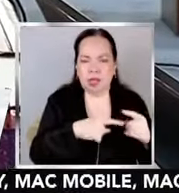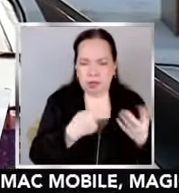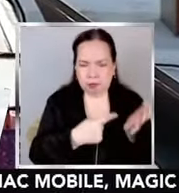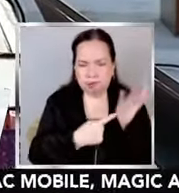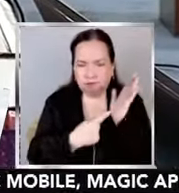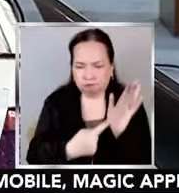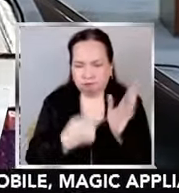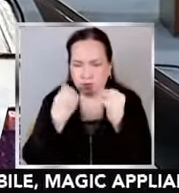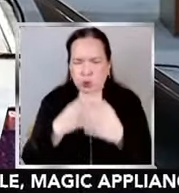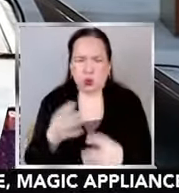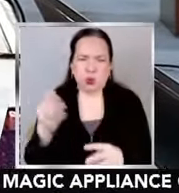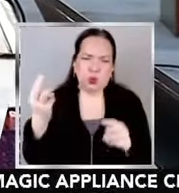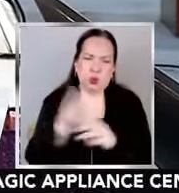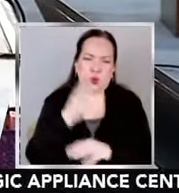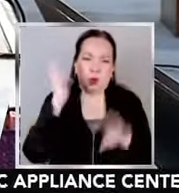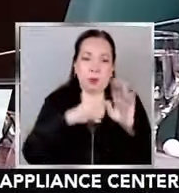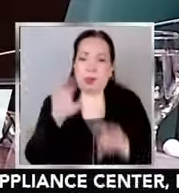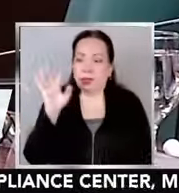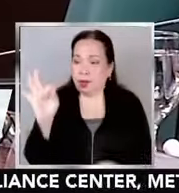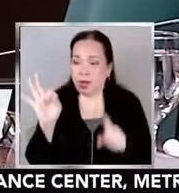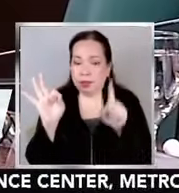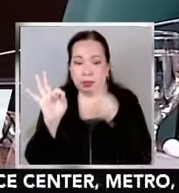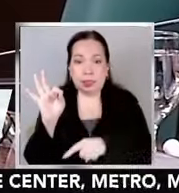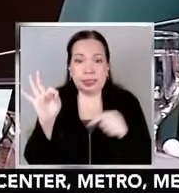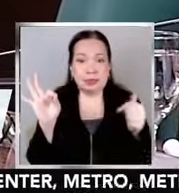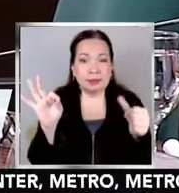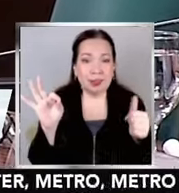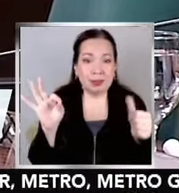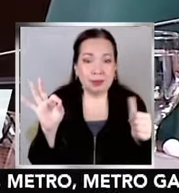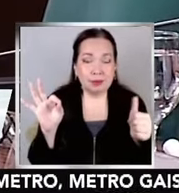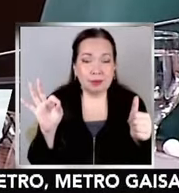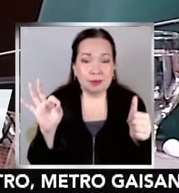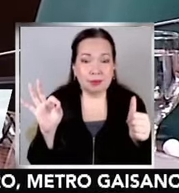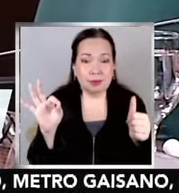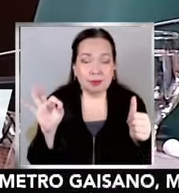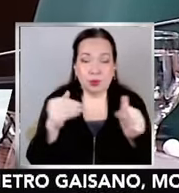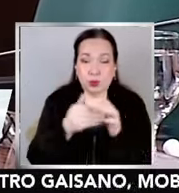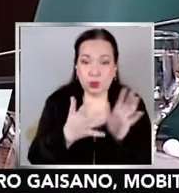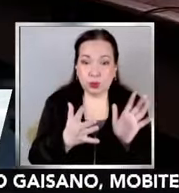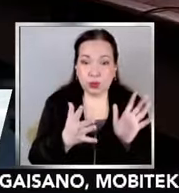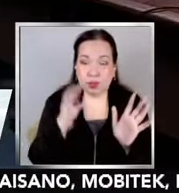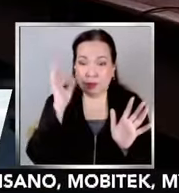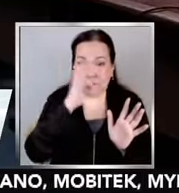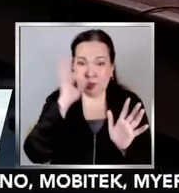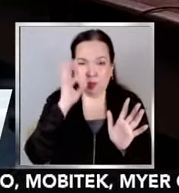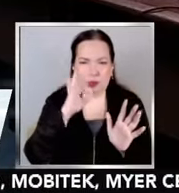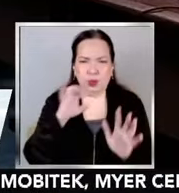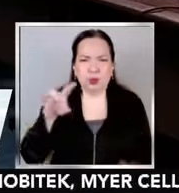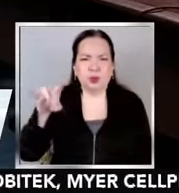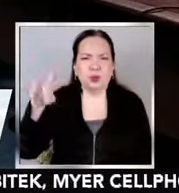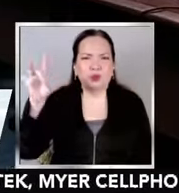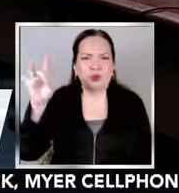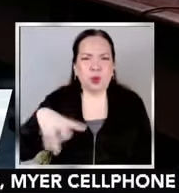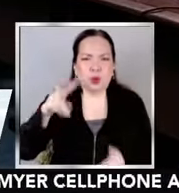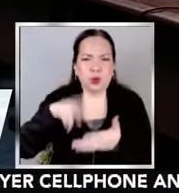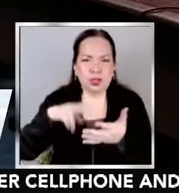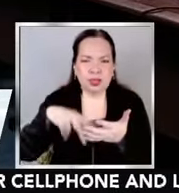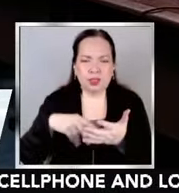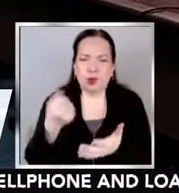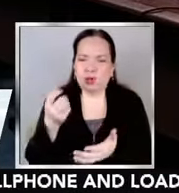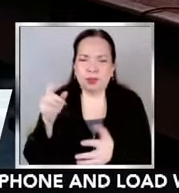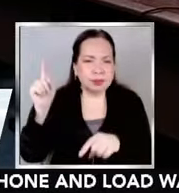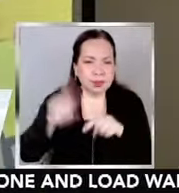9 sa bawat 10 batang Pilipinong mag-aaral daw kasi ay hindi marunong magbasa o umunawa ng binabasa.